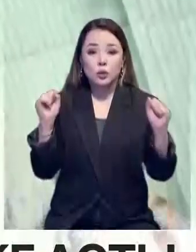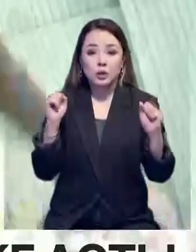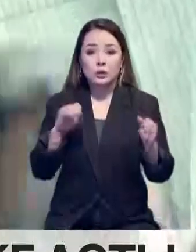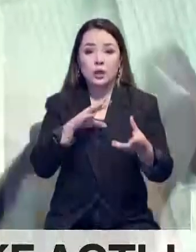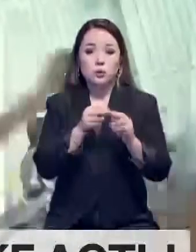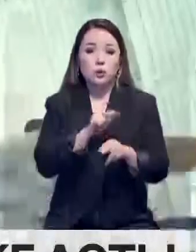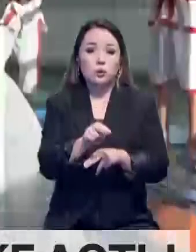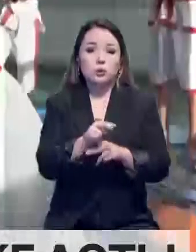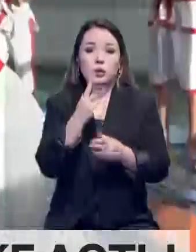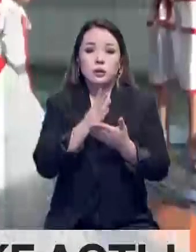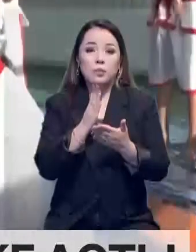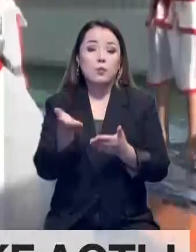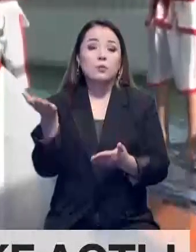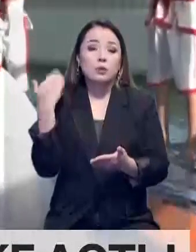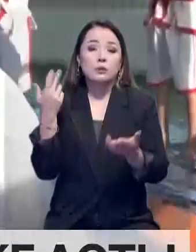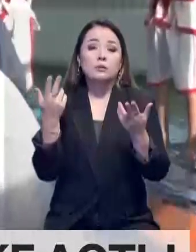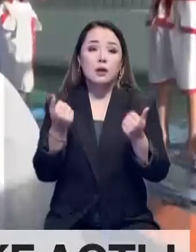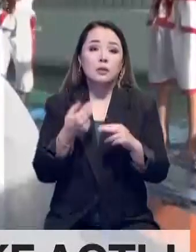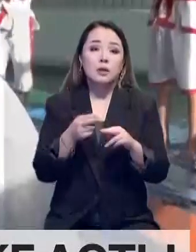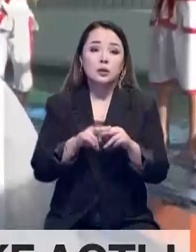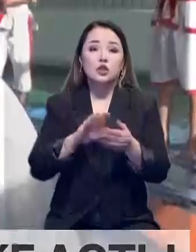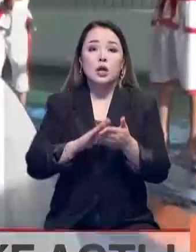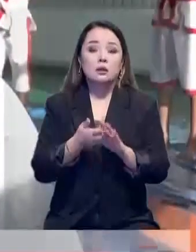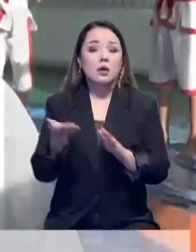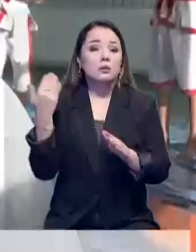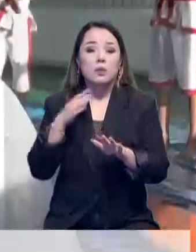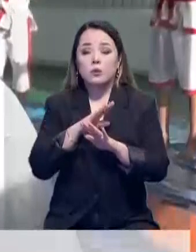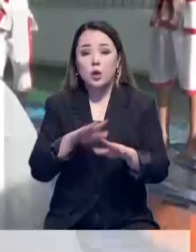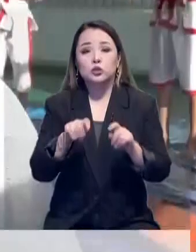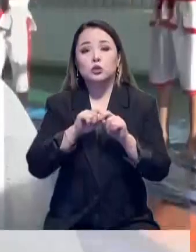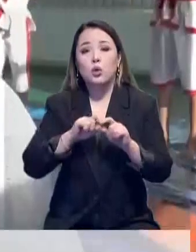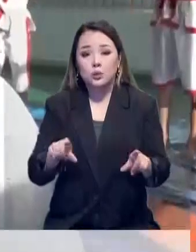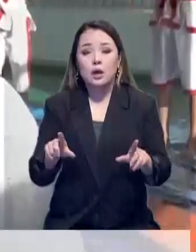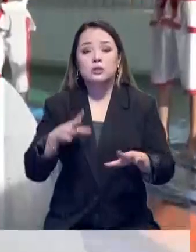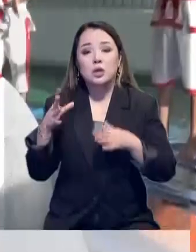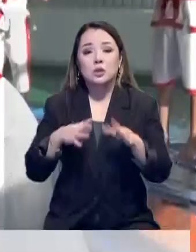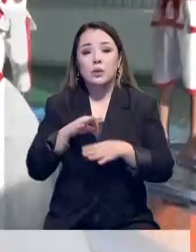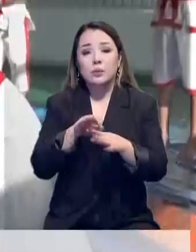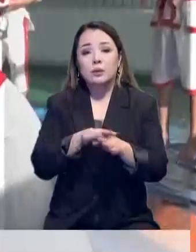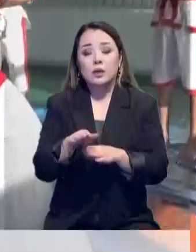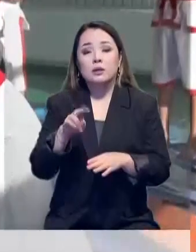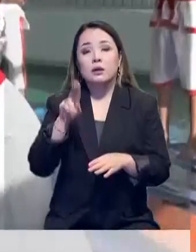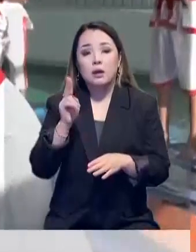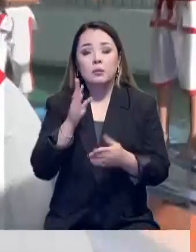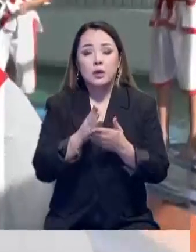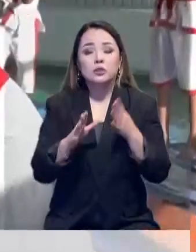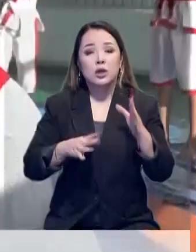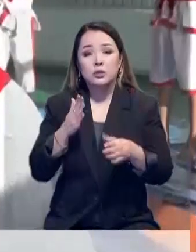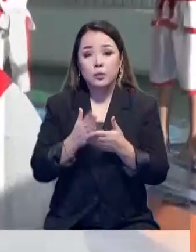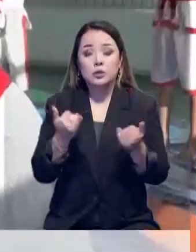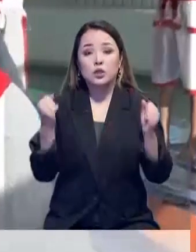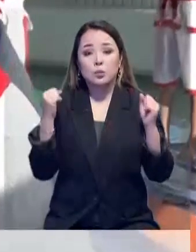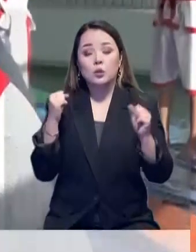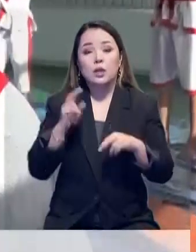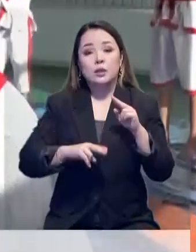баулып жүр. Бұрын енді не болған жағдай болған жоқ. Школда жаттығы жасап жүрдік, ада жаттығы жасап жүрдік. Спорт